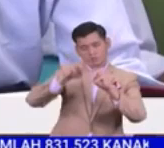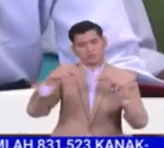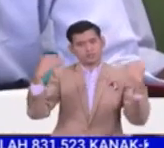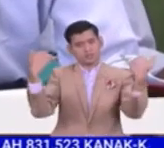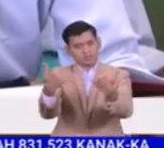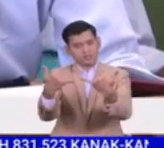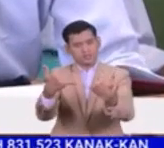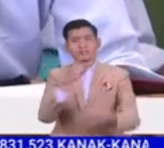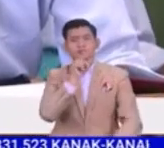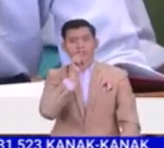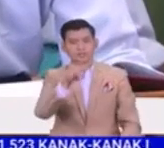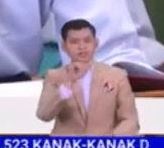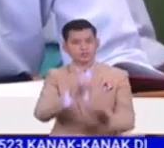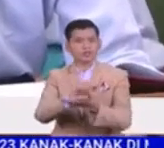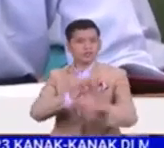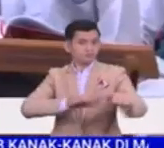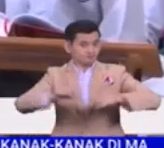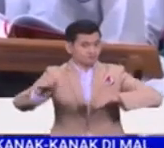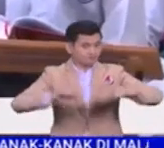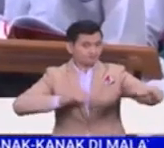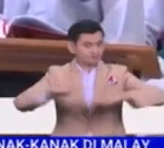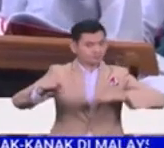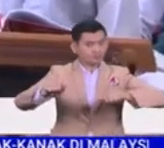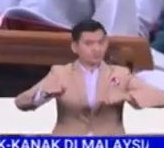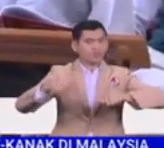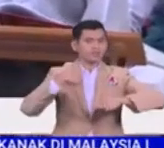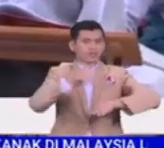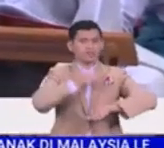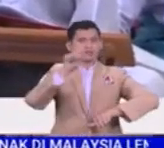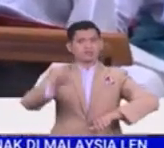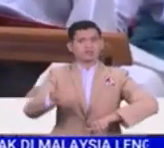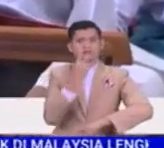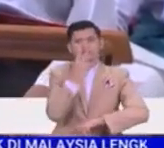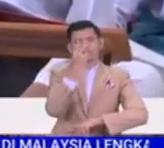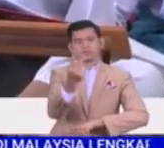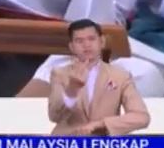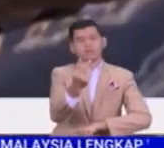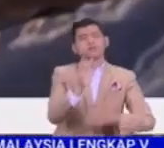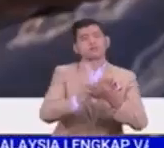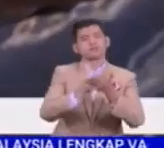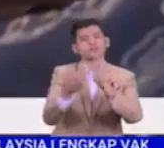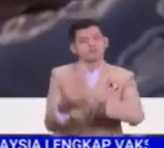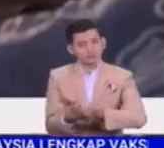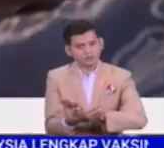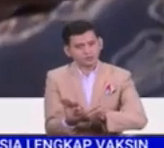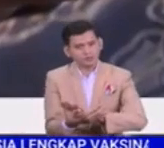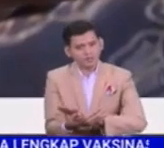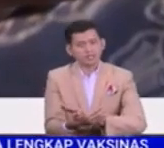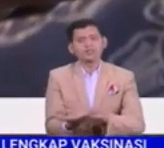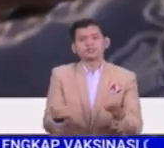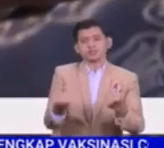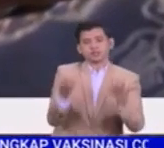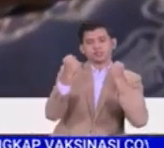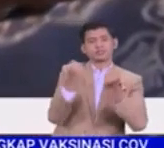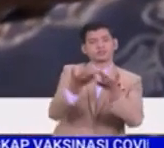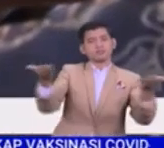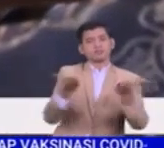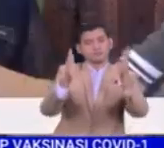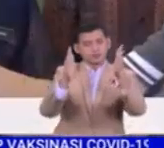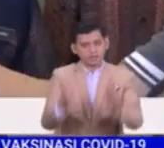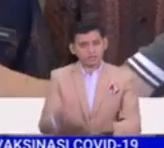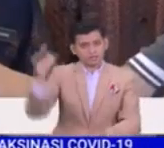Inilah salah satu aktiviti yang kita sangat melihat ianya menjadi satu kekuatan